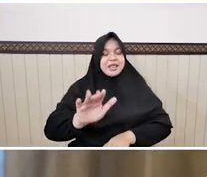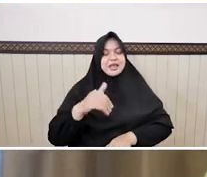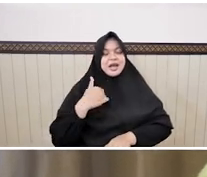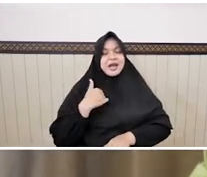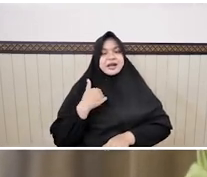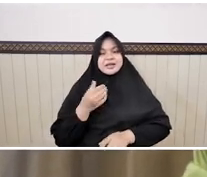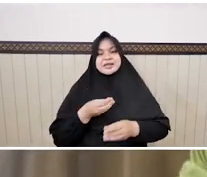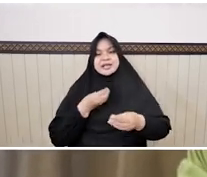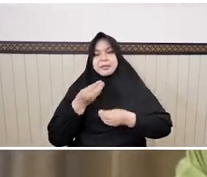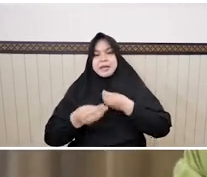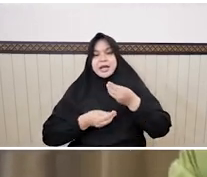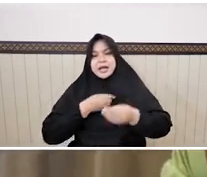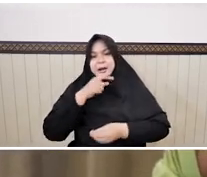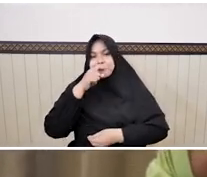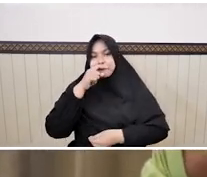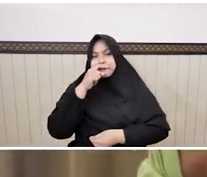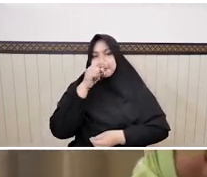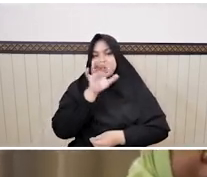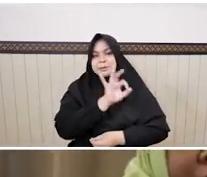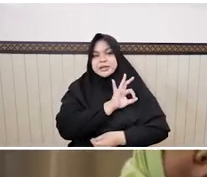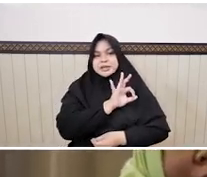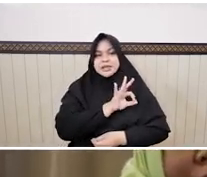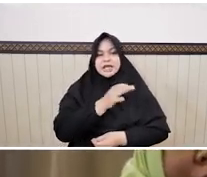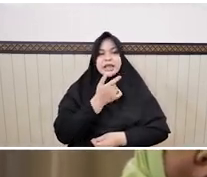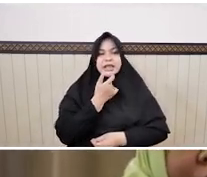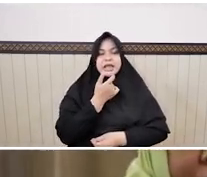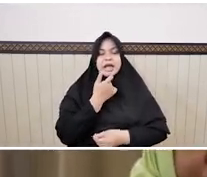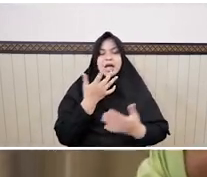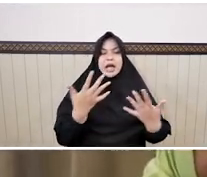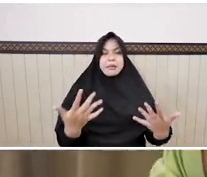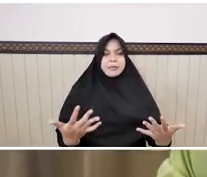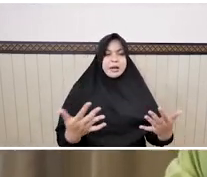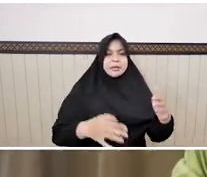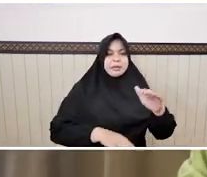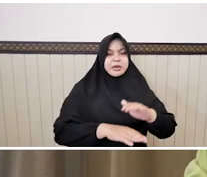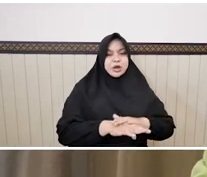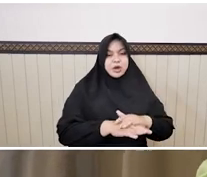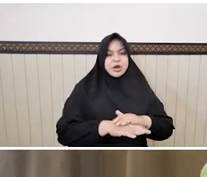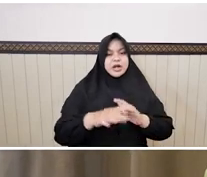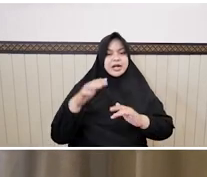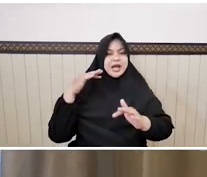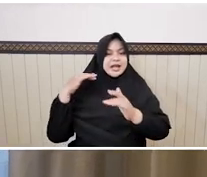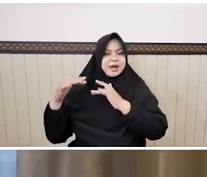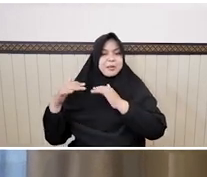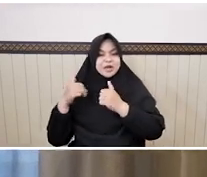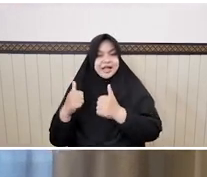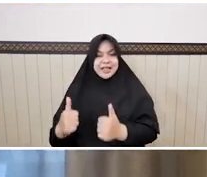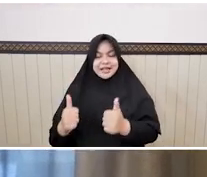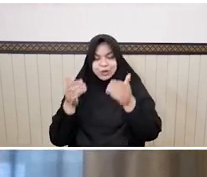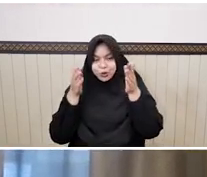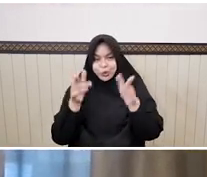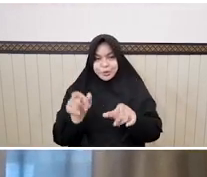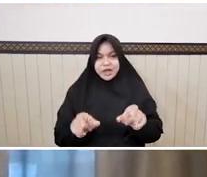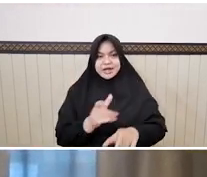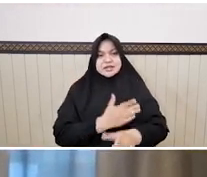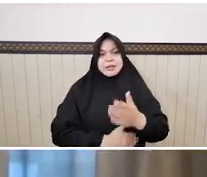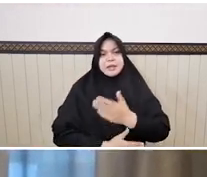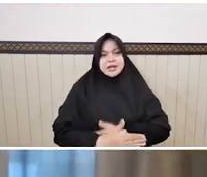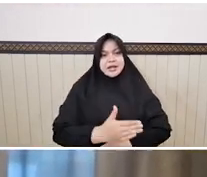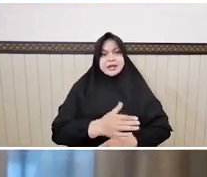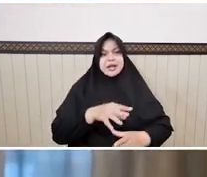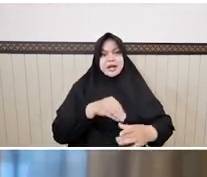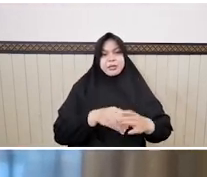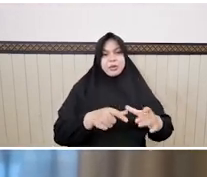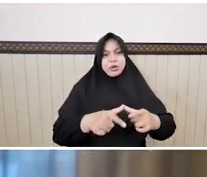agar disampaikan kepada bapak presiden soal pemenuhan akomodasi yang layak bagi penyandang disabilitas dalam proses peradilan